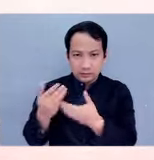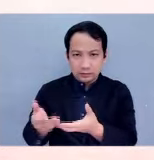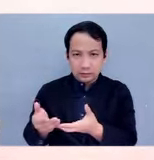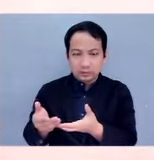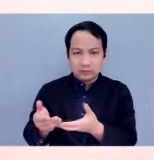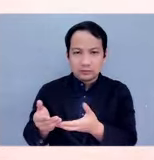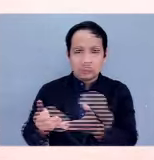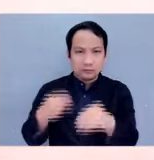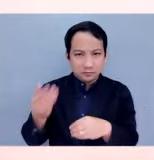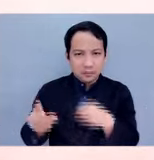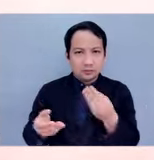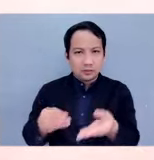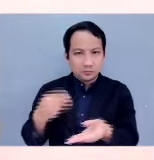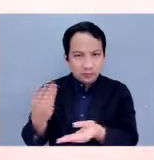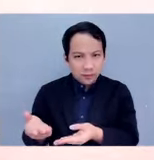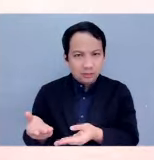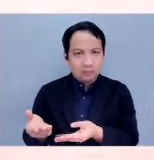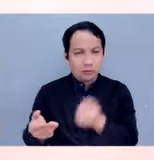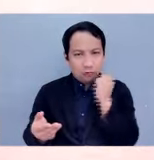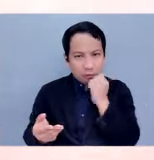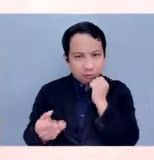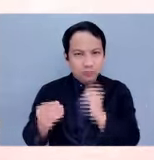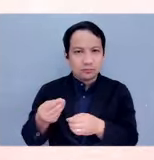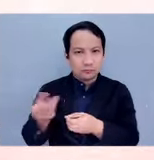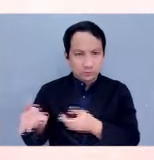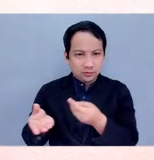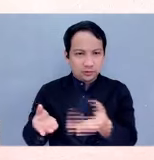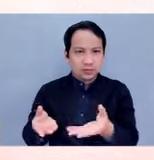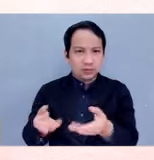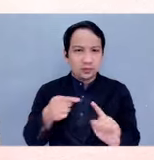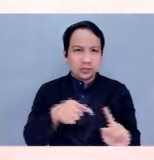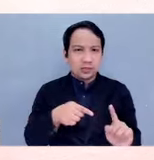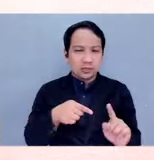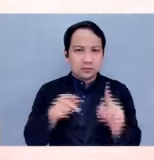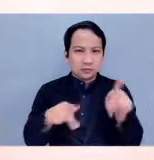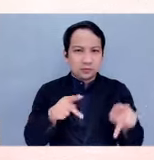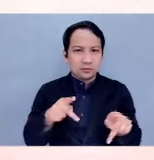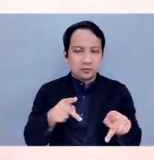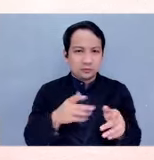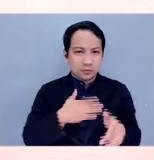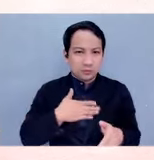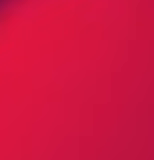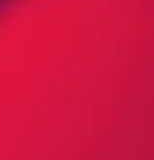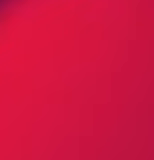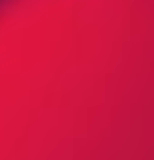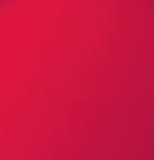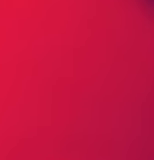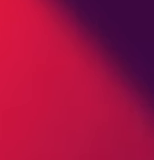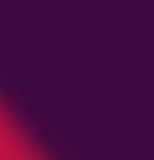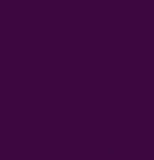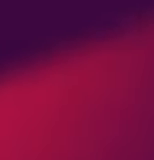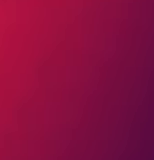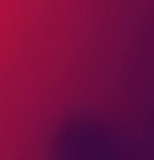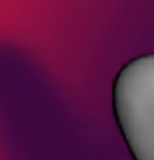magbigay ng magbigay? Ang kwento ng nakilala naming people pleaser, tunghayan sa payong kapatid.